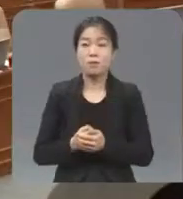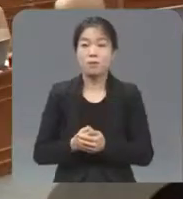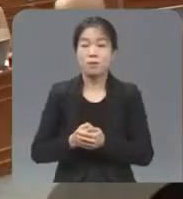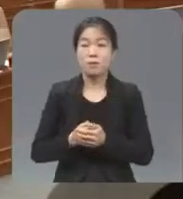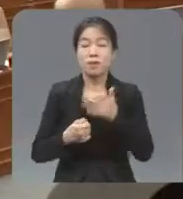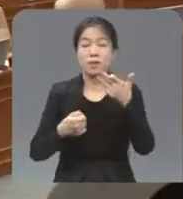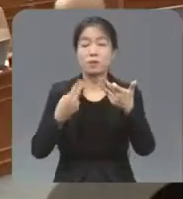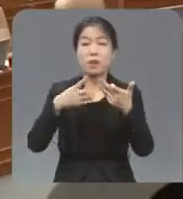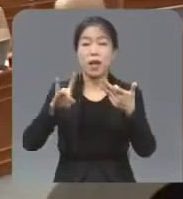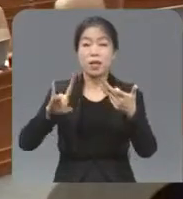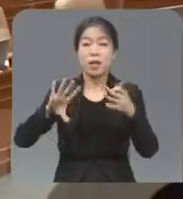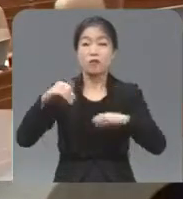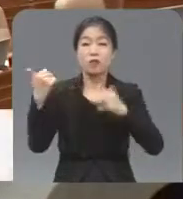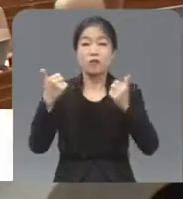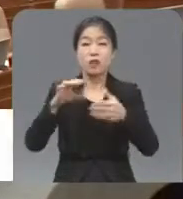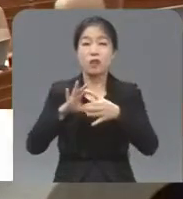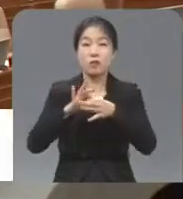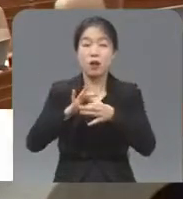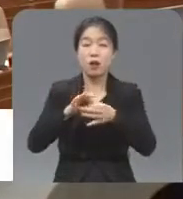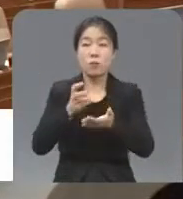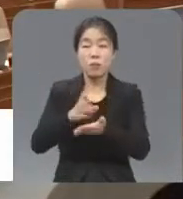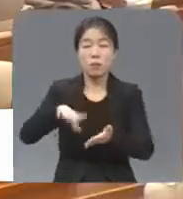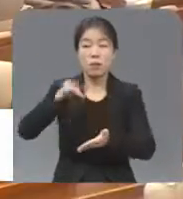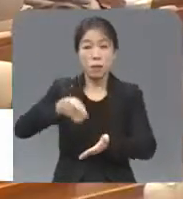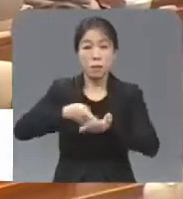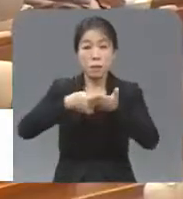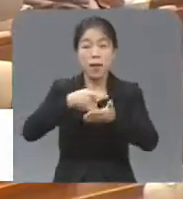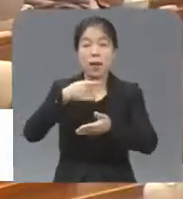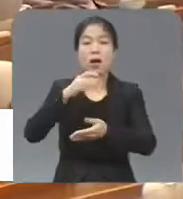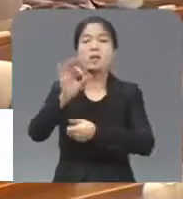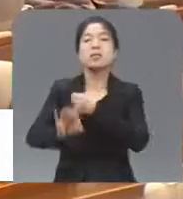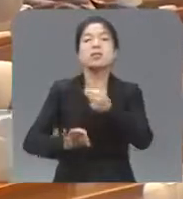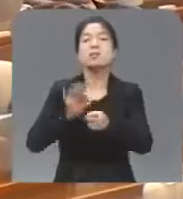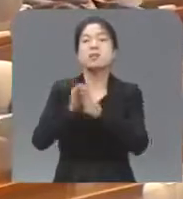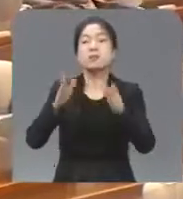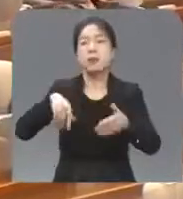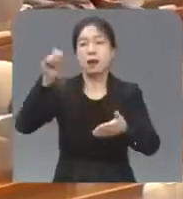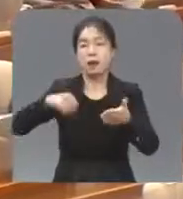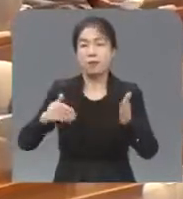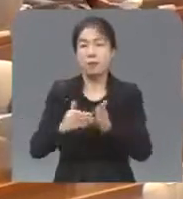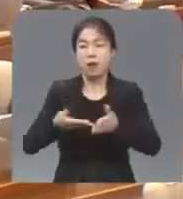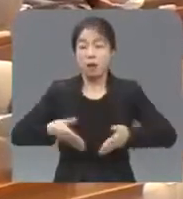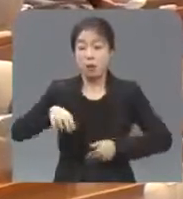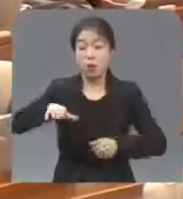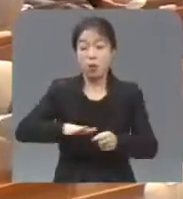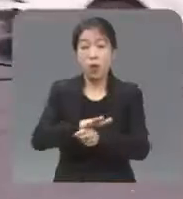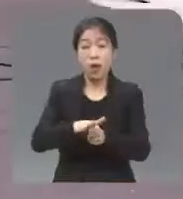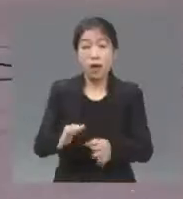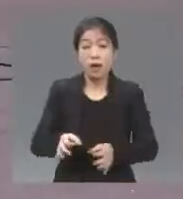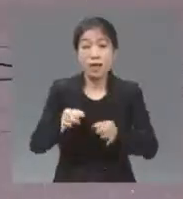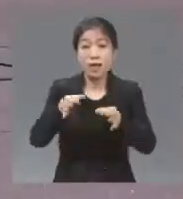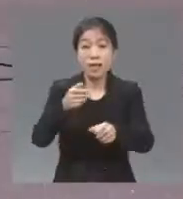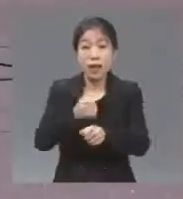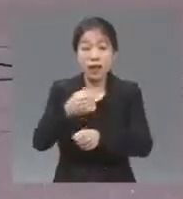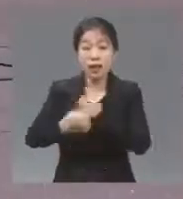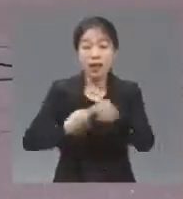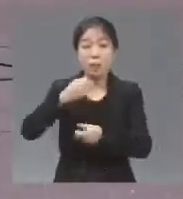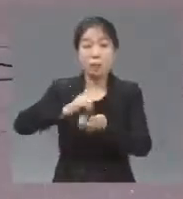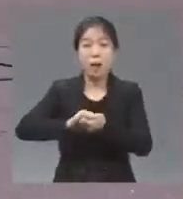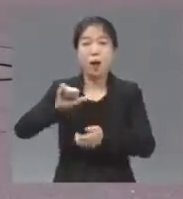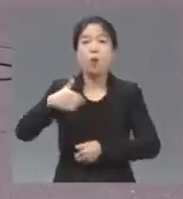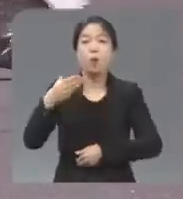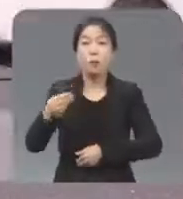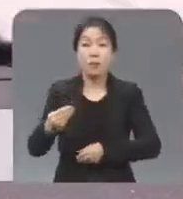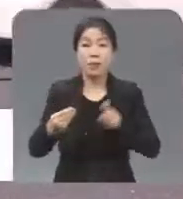18대 국회에서 처음으로 관련 법안이 발의된 지 10여 년 만입니다. 고향 기부금의 연간 한도는 500만 원으로